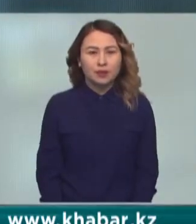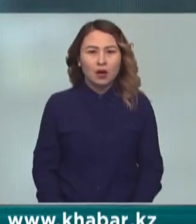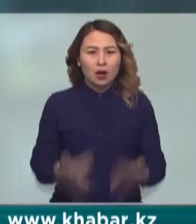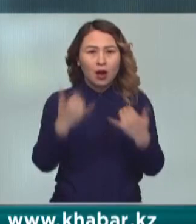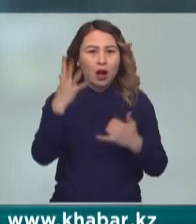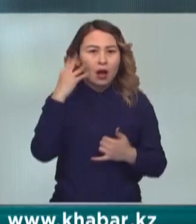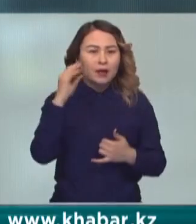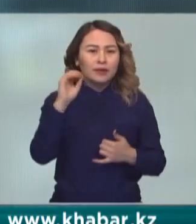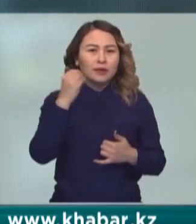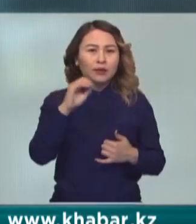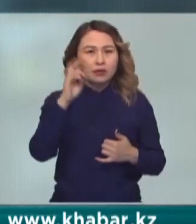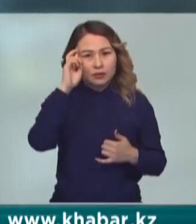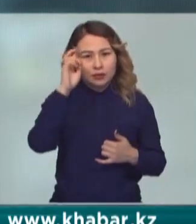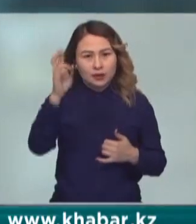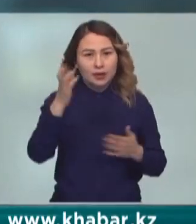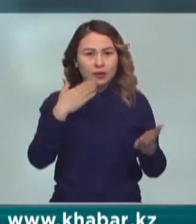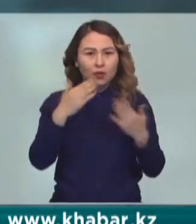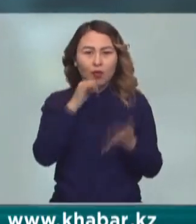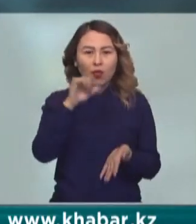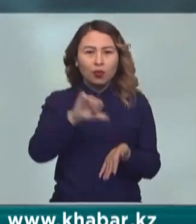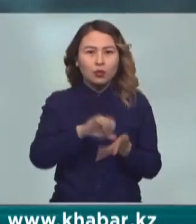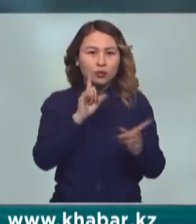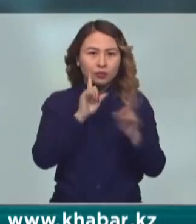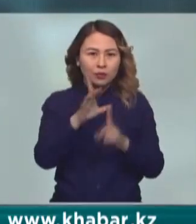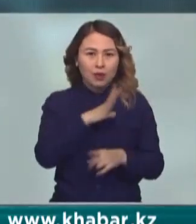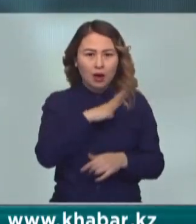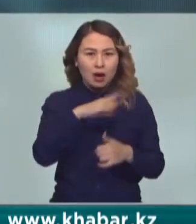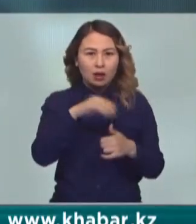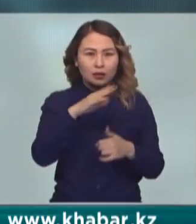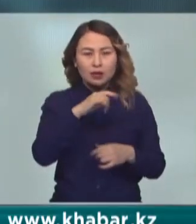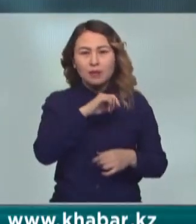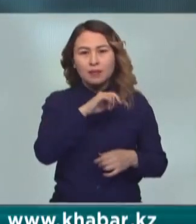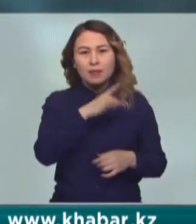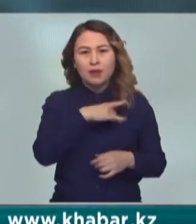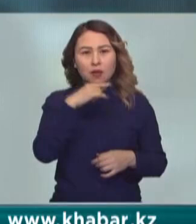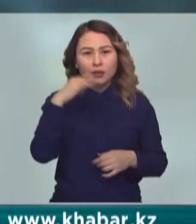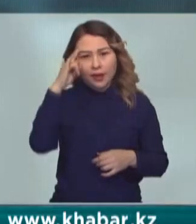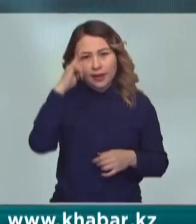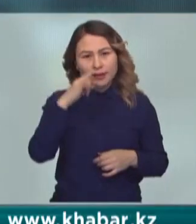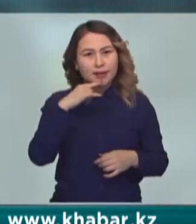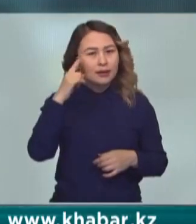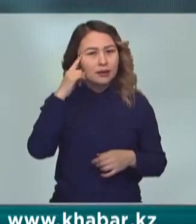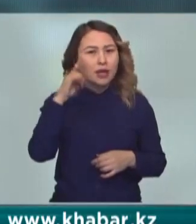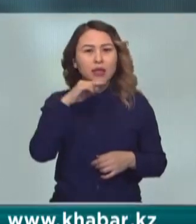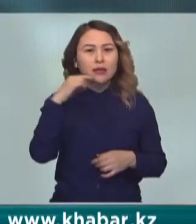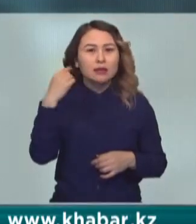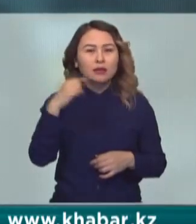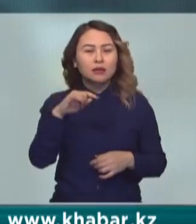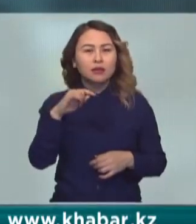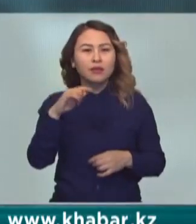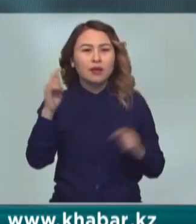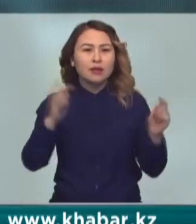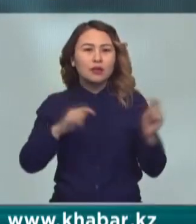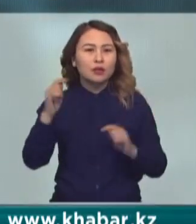Бүгін Алматыда Еуразиялық үкіметаралық кеңесінің отырысы өтеді. Оған Армения, Беларусия, Қазақстан, Қырғызстан және